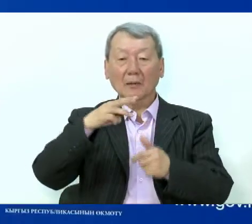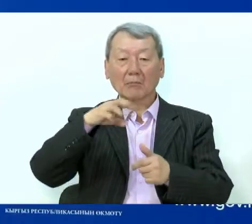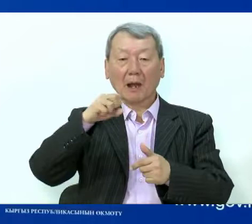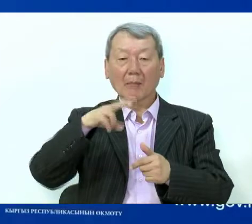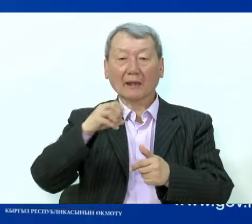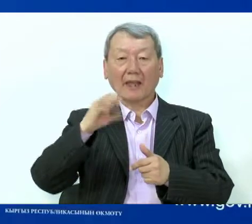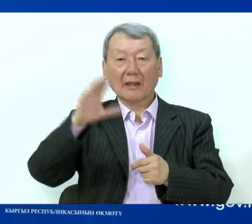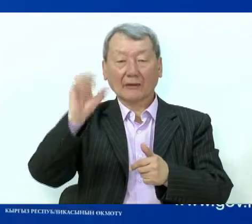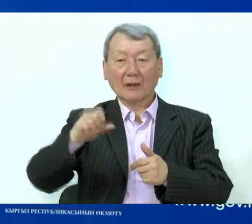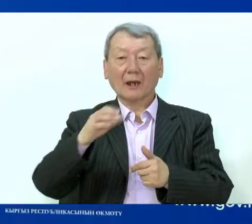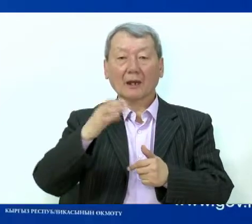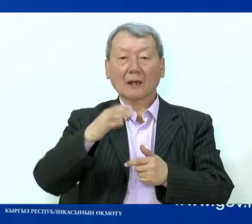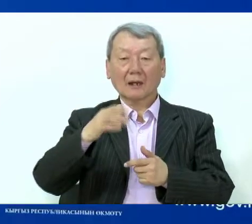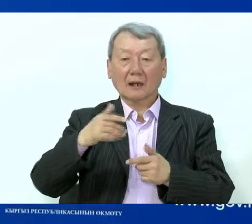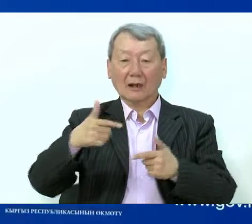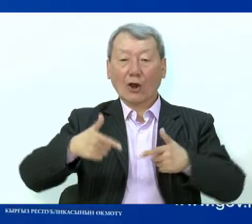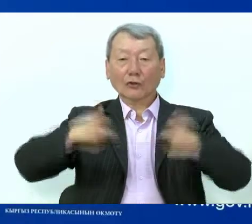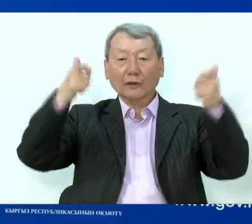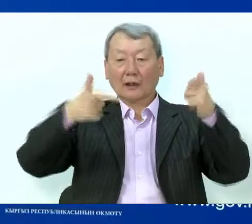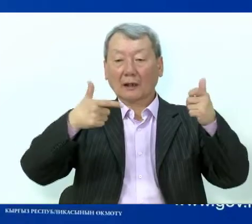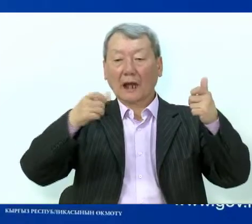Мамакеева, отель Гарден